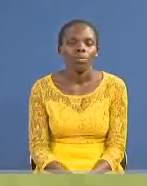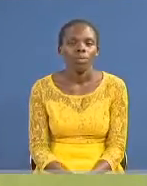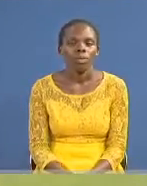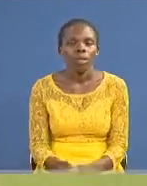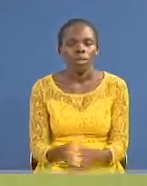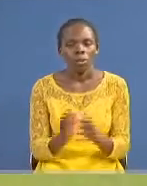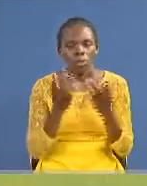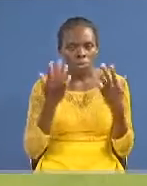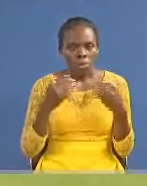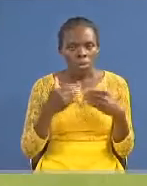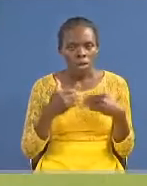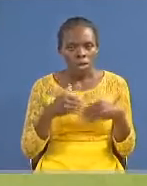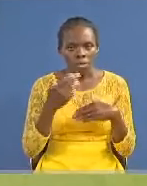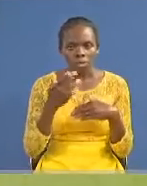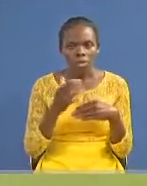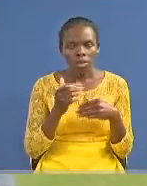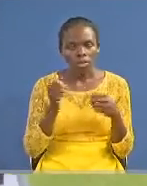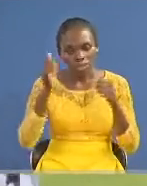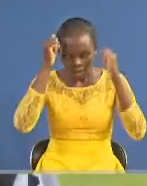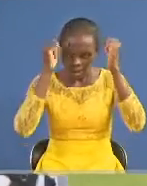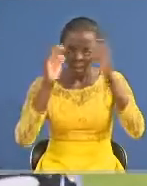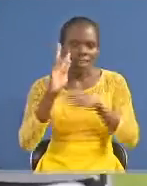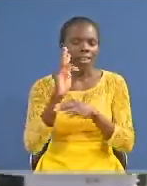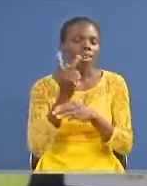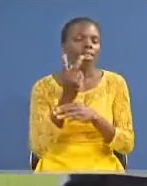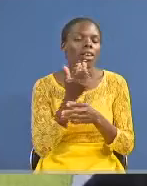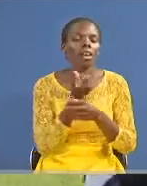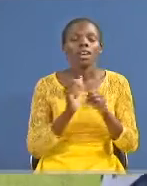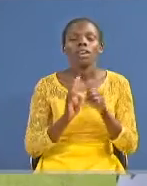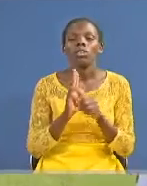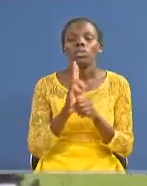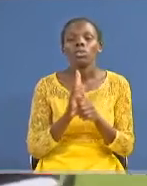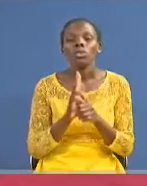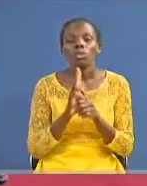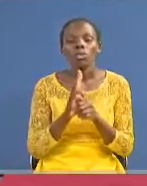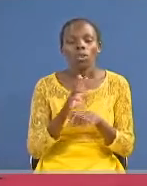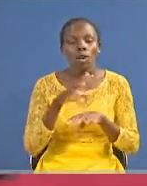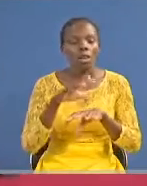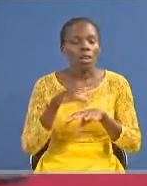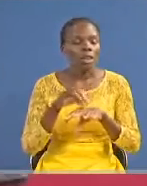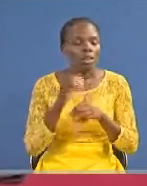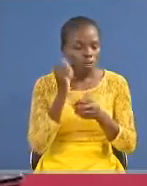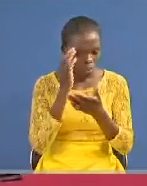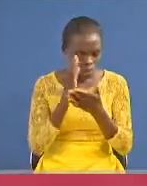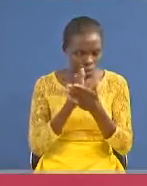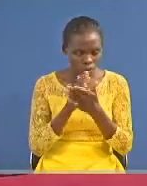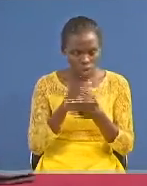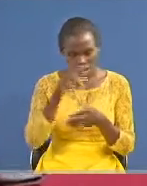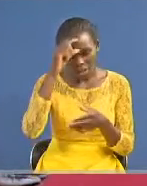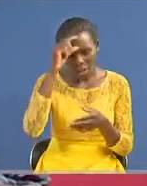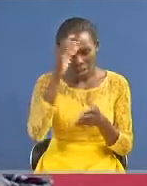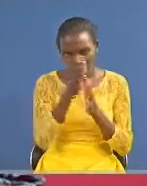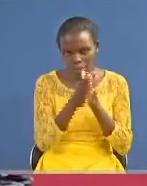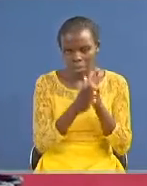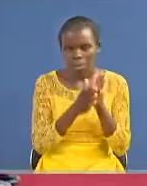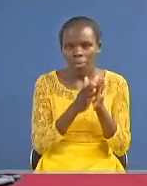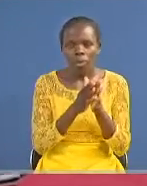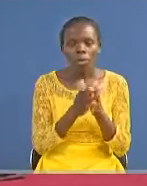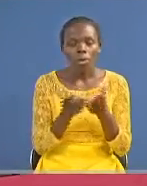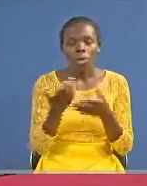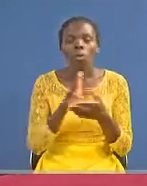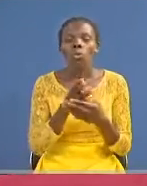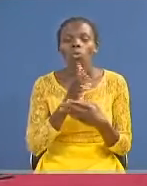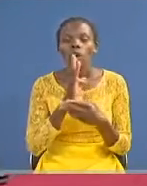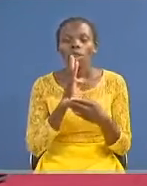Akihutubia wananchi baada ya kukagua gwaride la jeshi la Kenya, Rais Kenyatta alirejelea wito wake wa kuhakikisha kuwa serikali imetekeleza mpango wa ukuaji uchumi wa